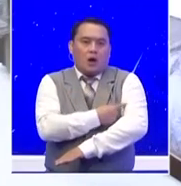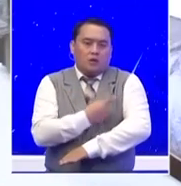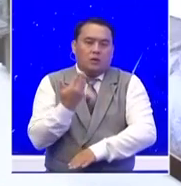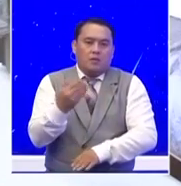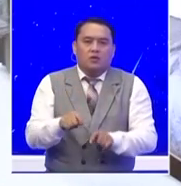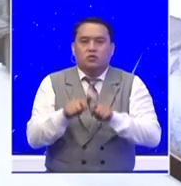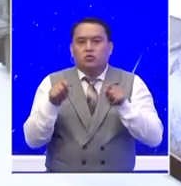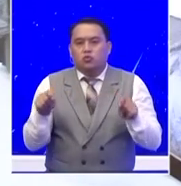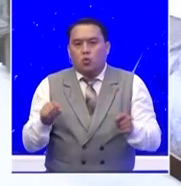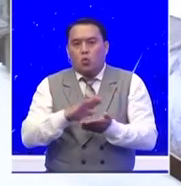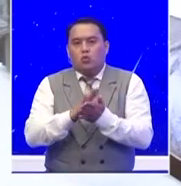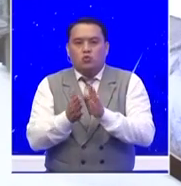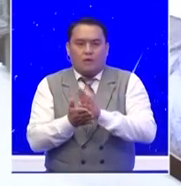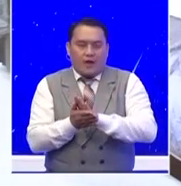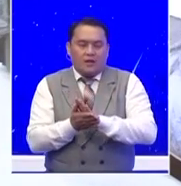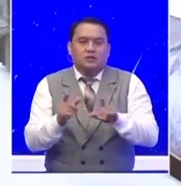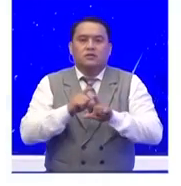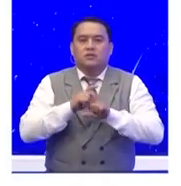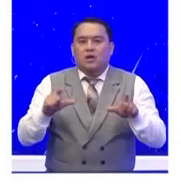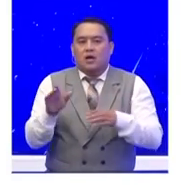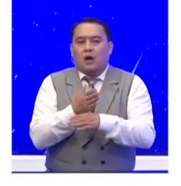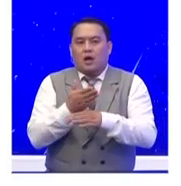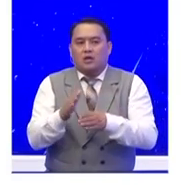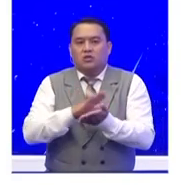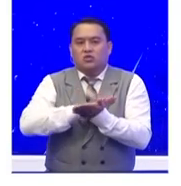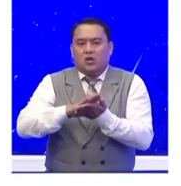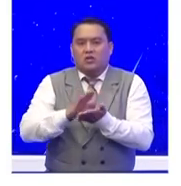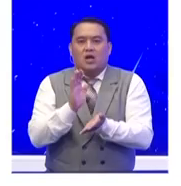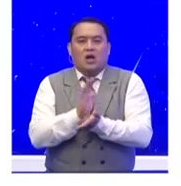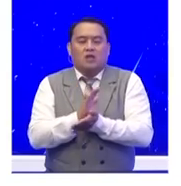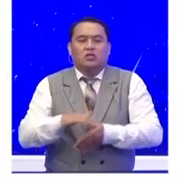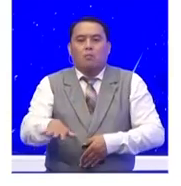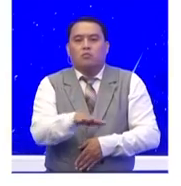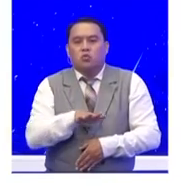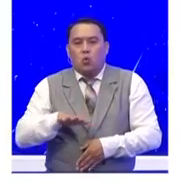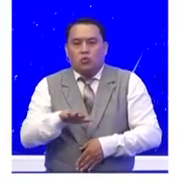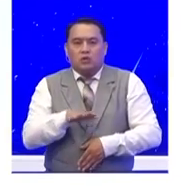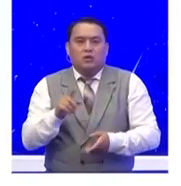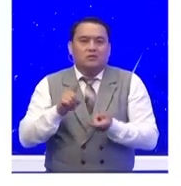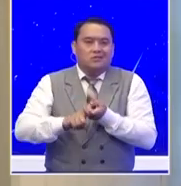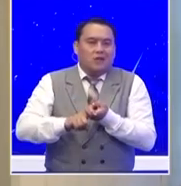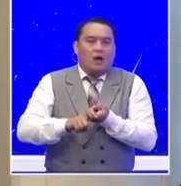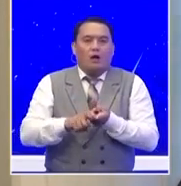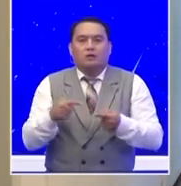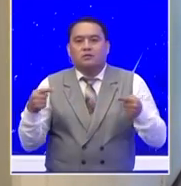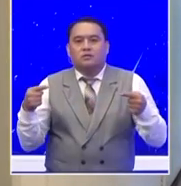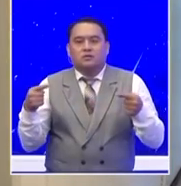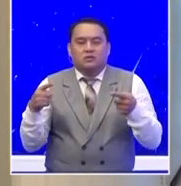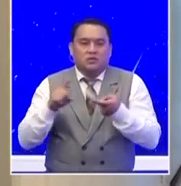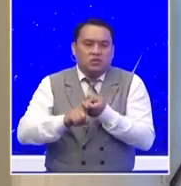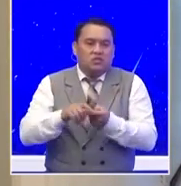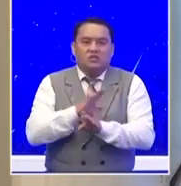медперсонала созданы оптимальные условия. Здание разделено на грязные и чистые зоны. Это необходимо для того, чтобы заразившиеся не пересекались со здоровыми